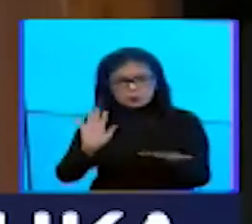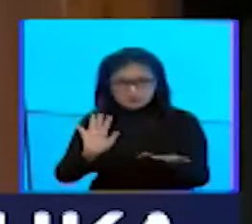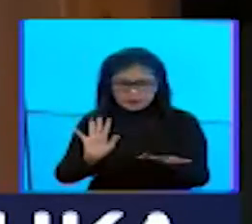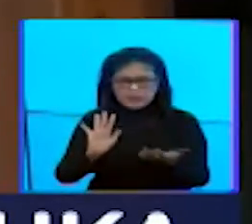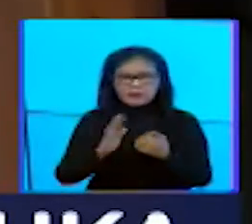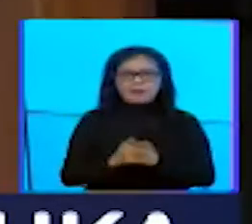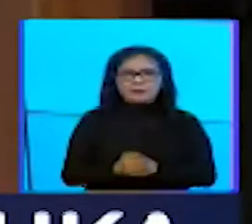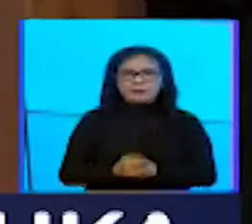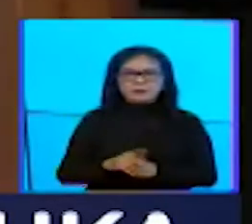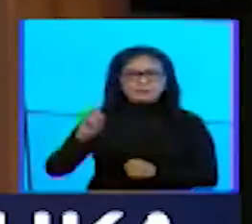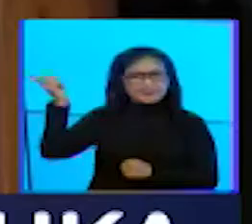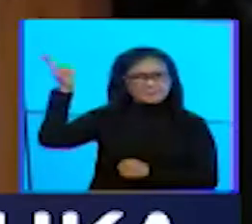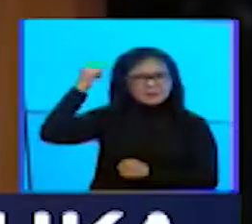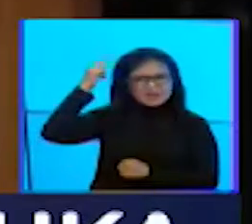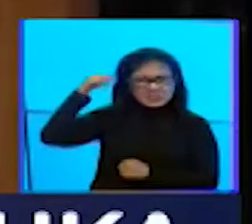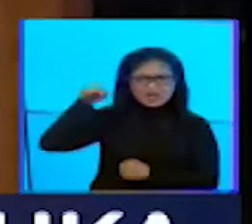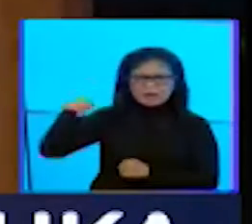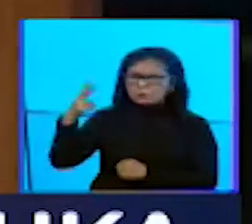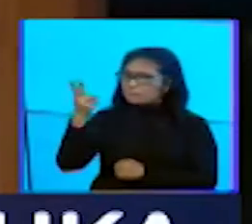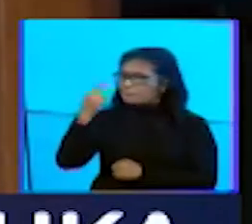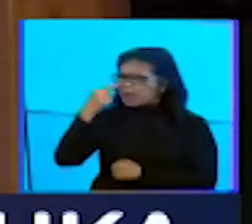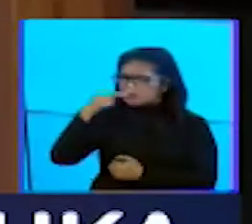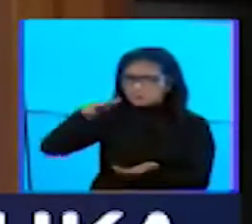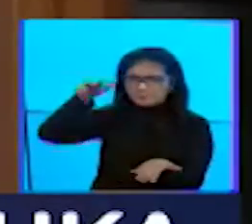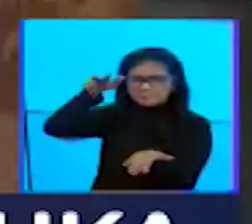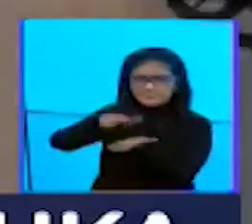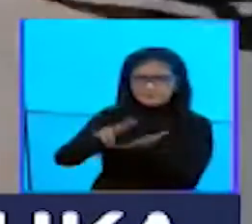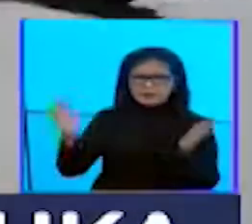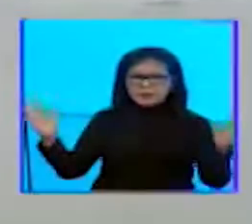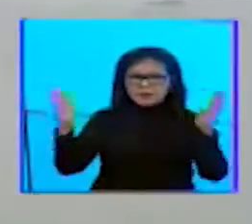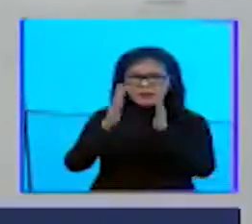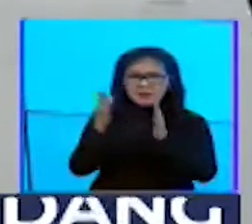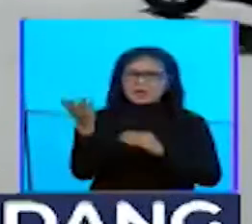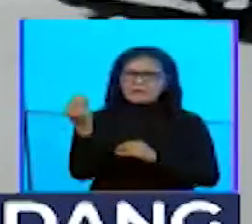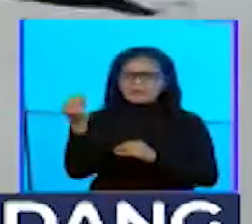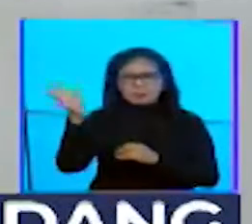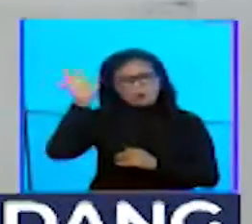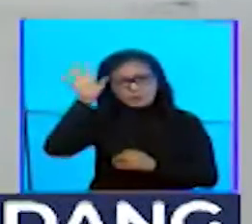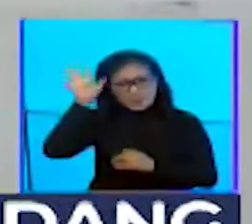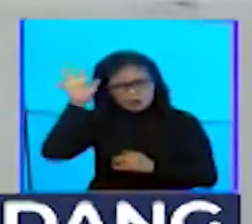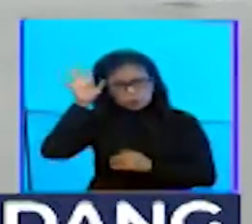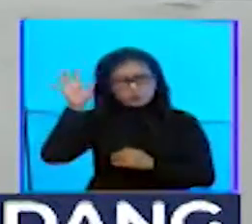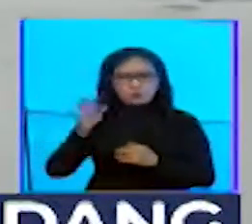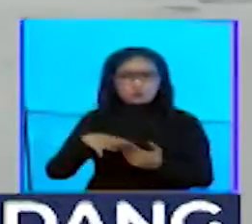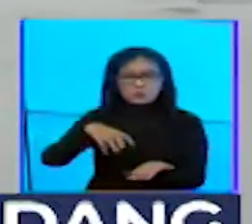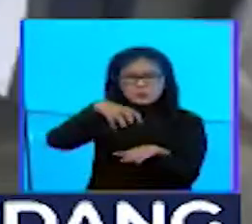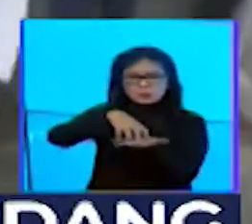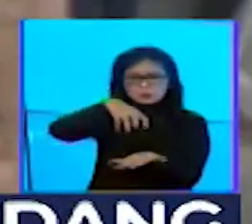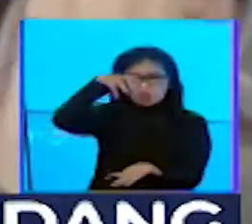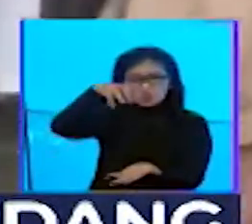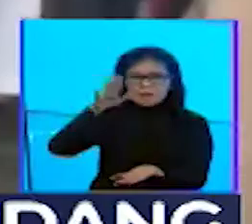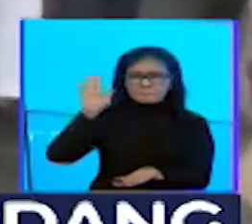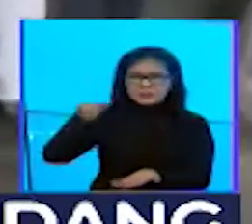keputusan final terkait kapan kegiatan belajar mengajar tatap muka akan dilangsungkan, mengingat status Kota Bandung yang masih dalam zona oranye atau